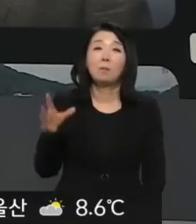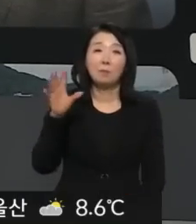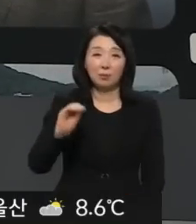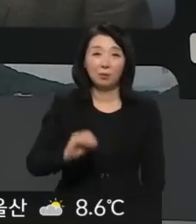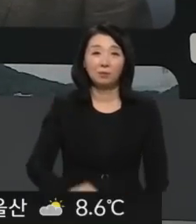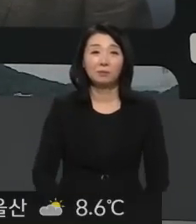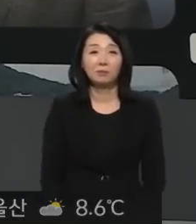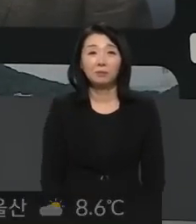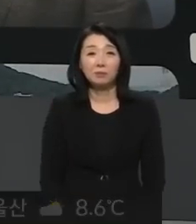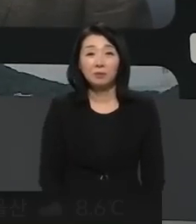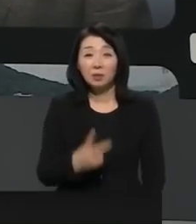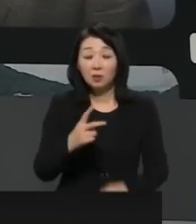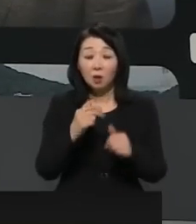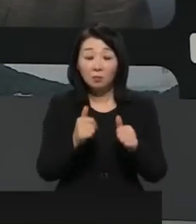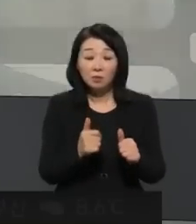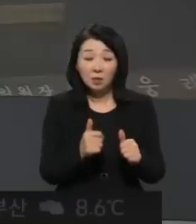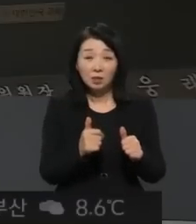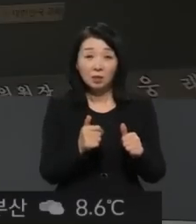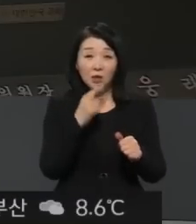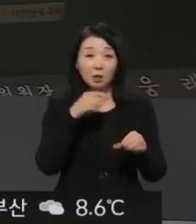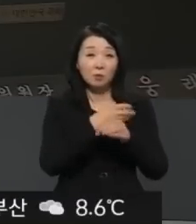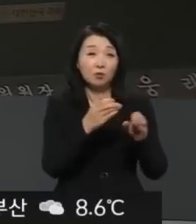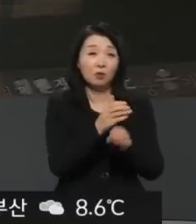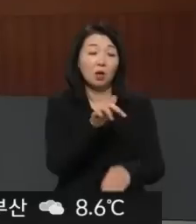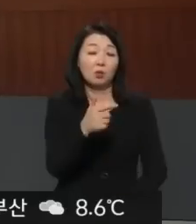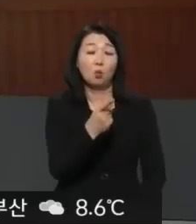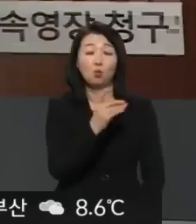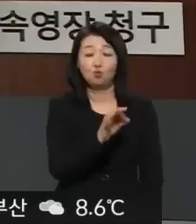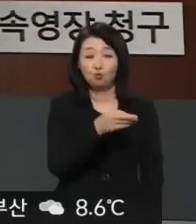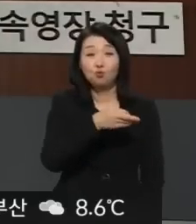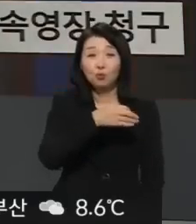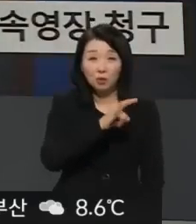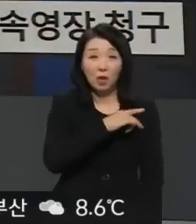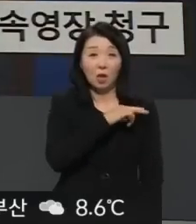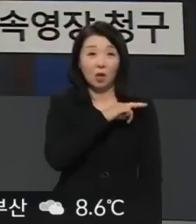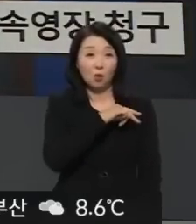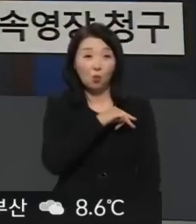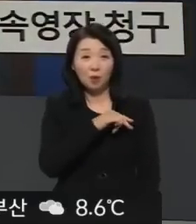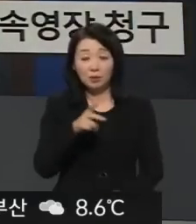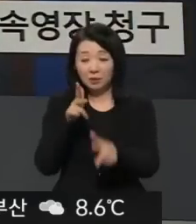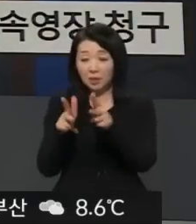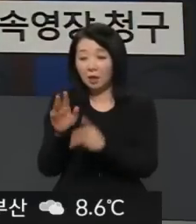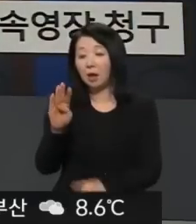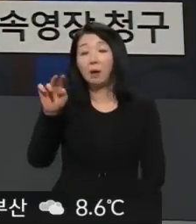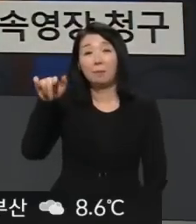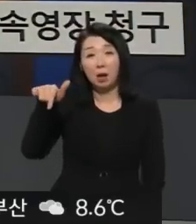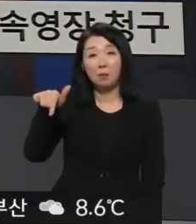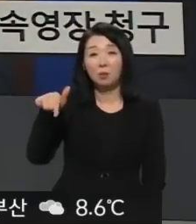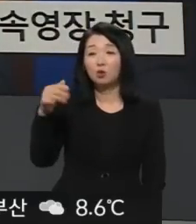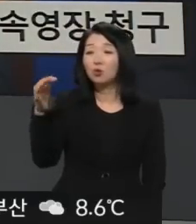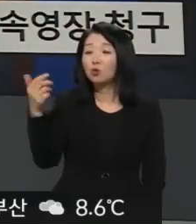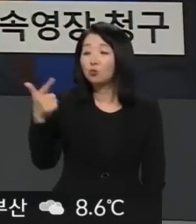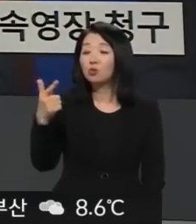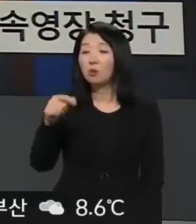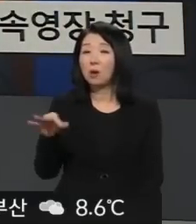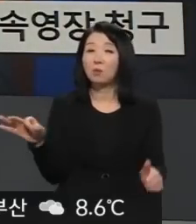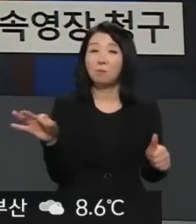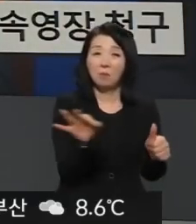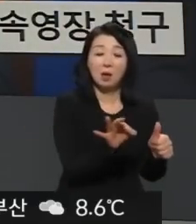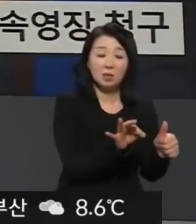줌사건합니다. 검찰이 민주당 노웅래 의원에 대해 지난 2020년 사업가 박모 씨로부터 6천만 원을 받은 혐의로